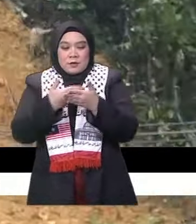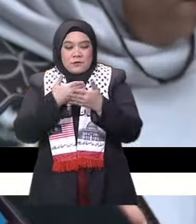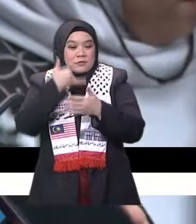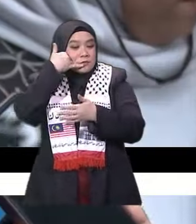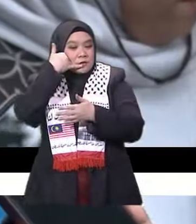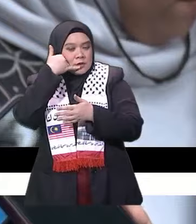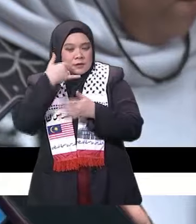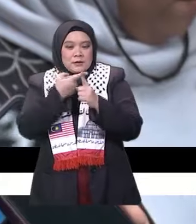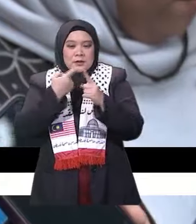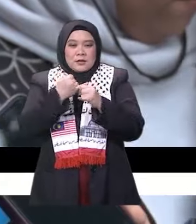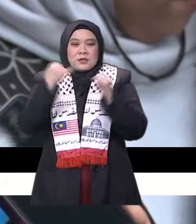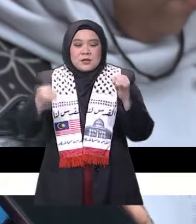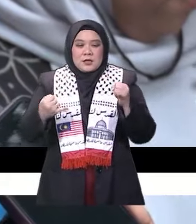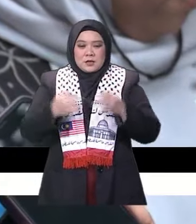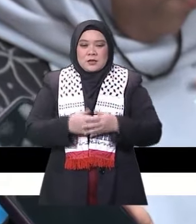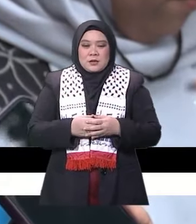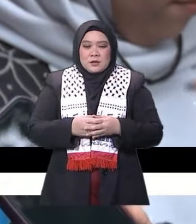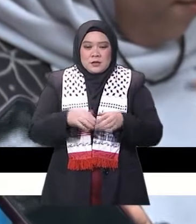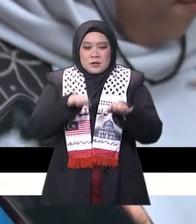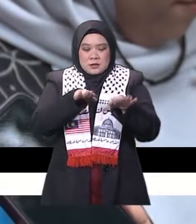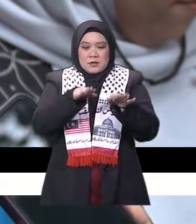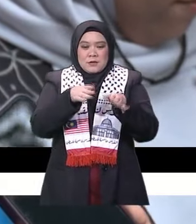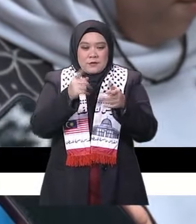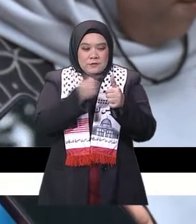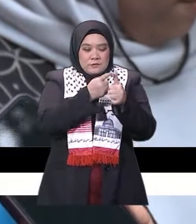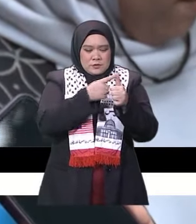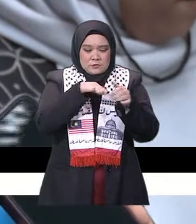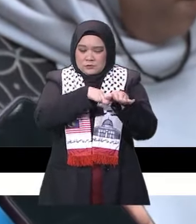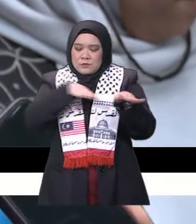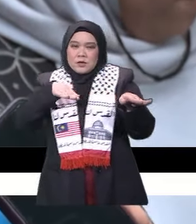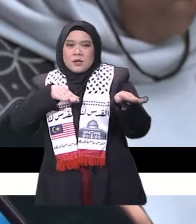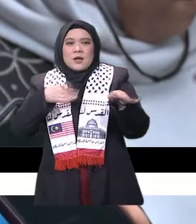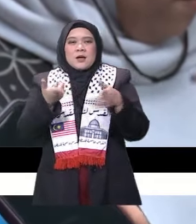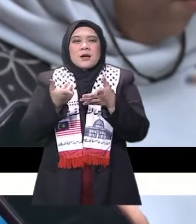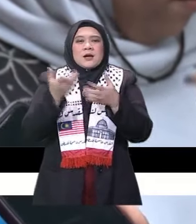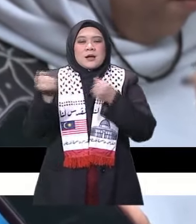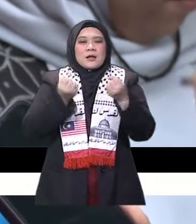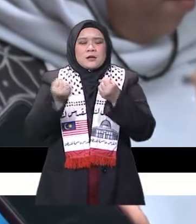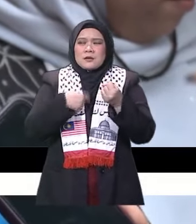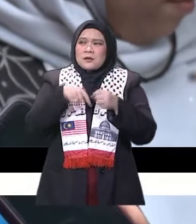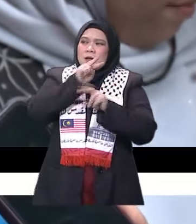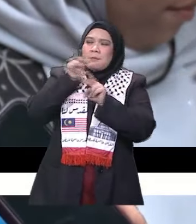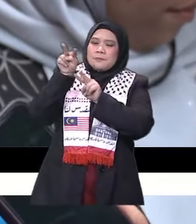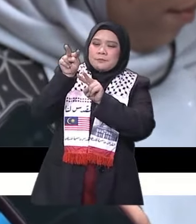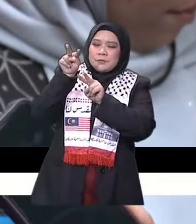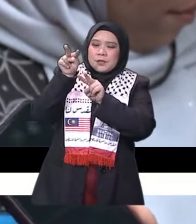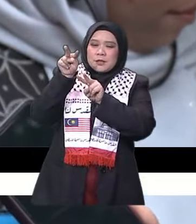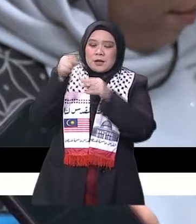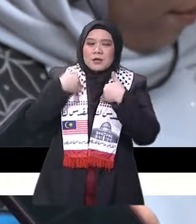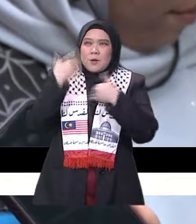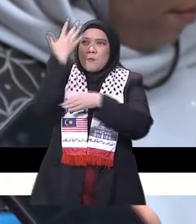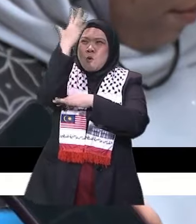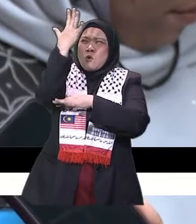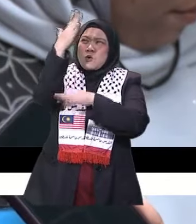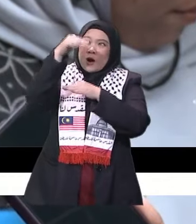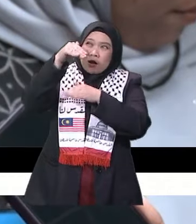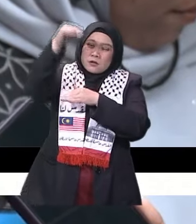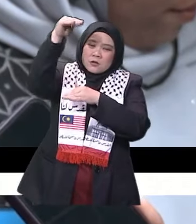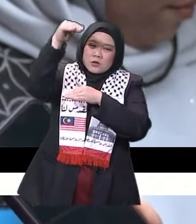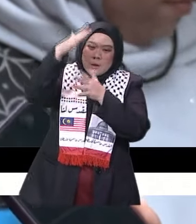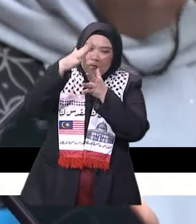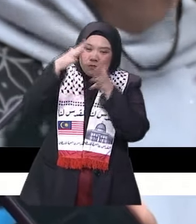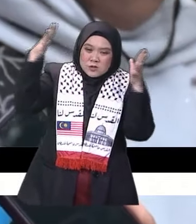dia kereta dia dekat porch nak pergi kerja dia nampak pokok yang atas kali yang besar tu